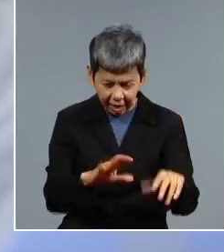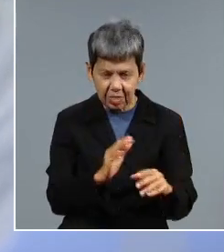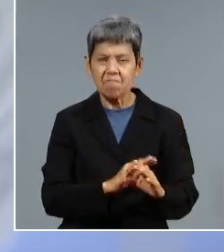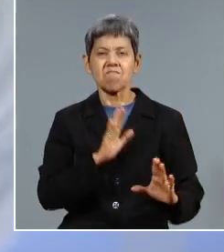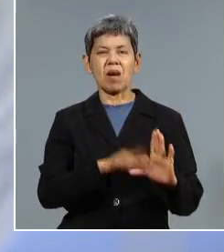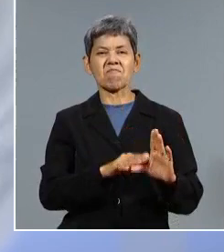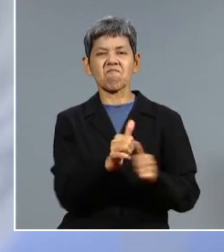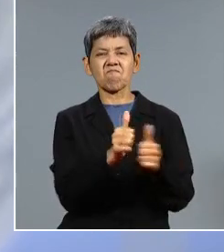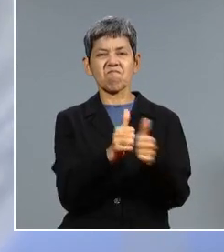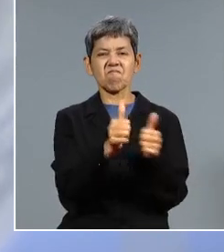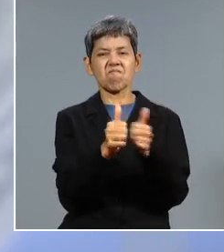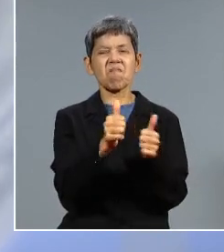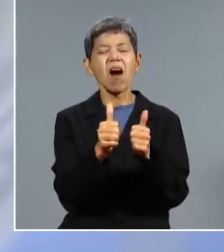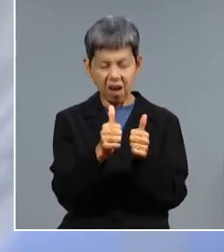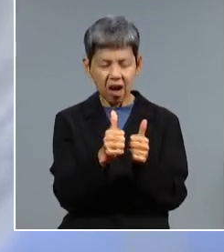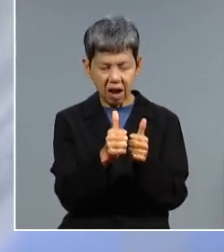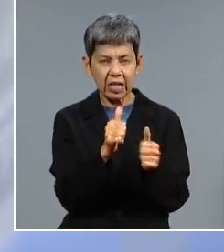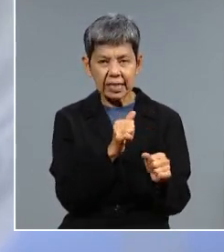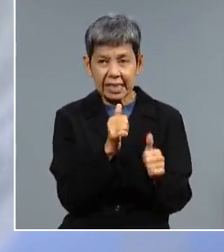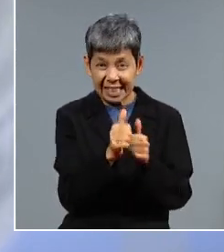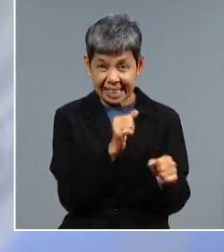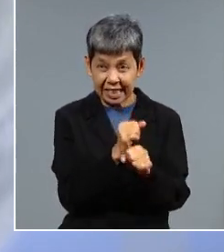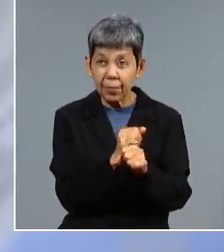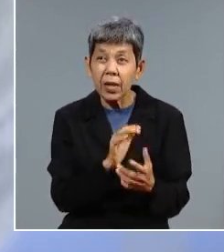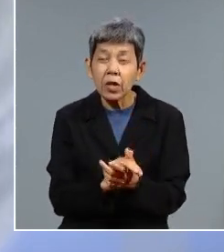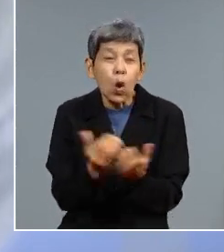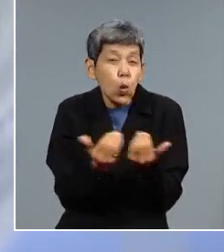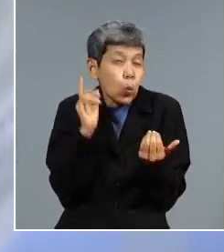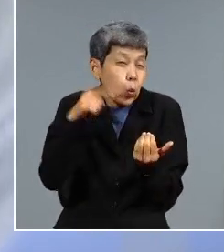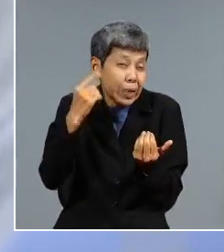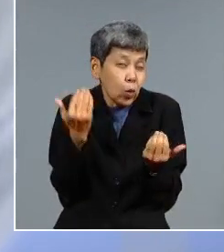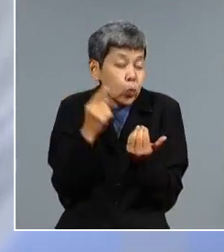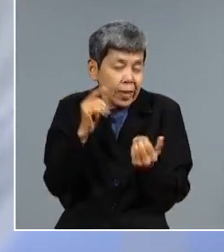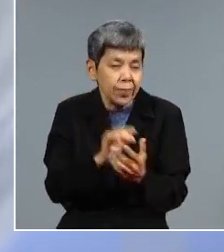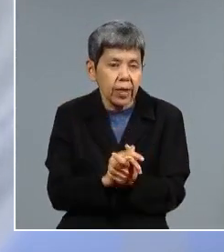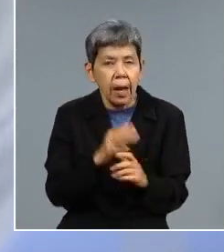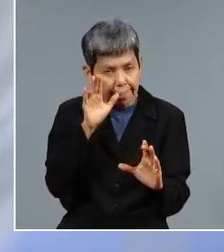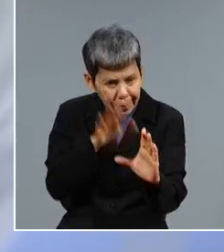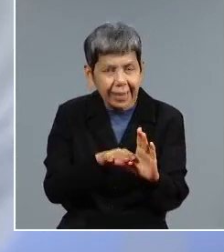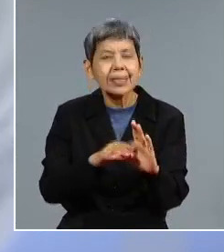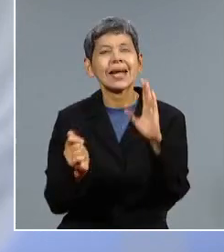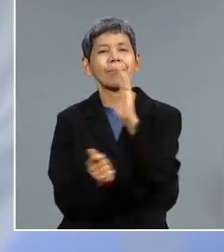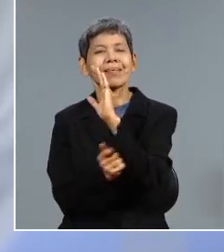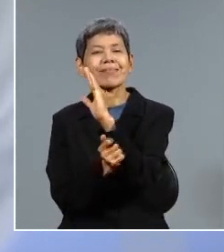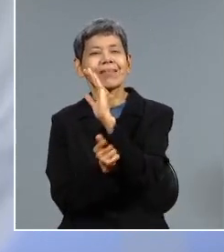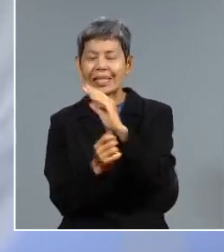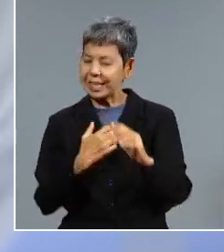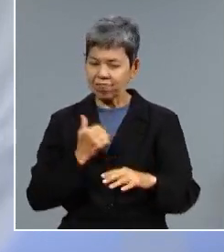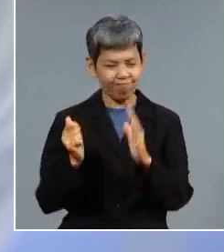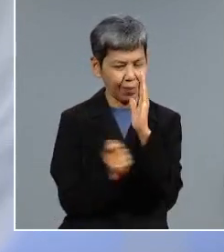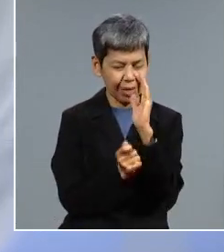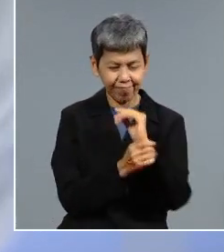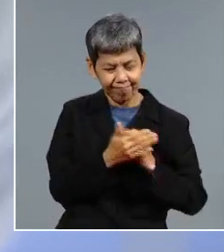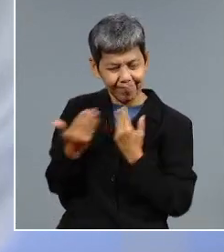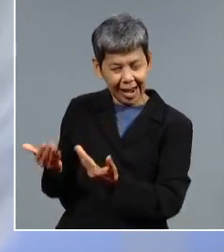ลงจากตำแหน่งกำนันแล้วก็ให้ทางลูกสาวตัวเองเนี่ยลงสมัครแทนค่ะเพื่อจะได้เป็นกำนัน